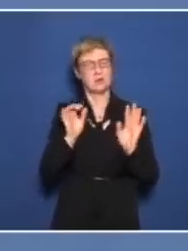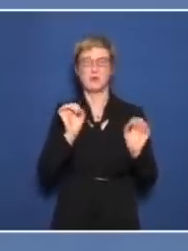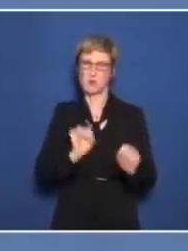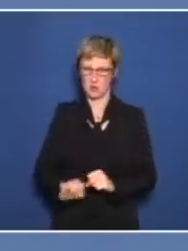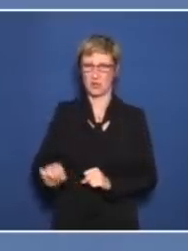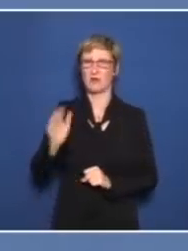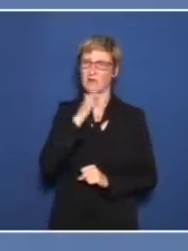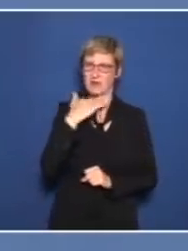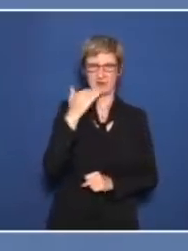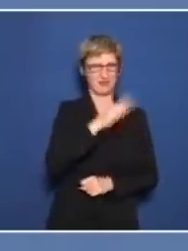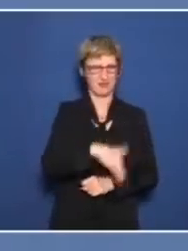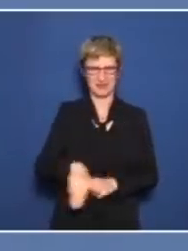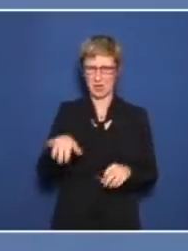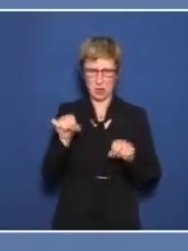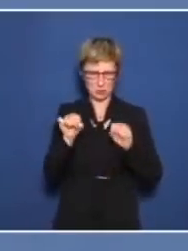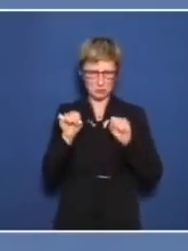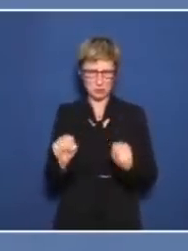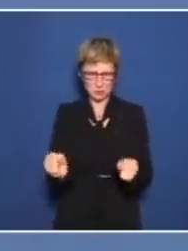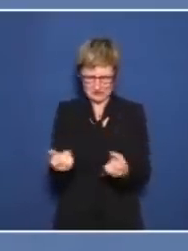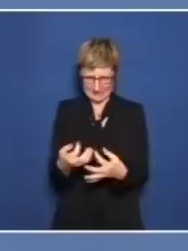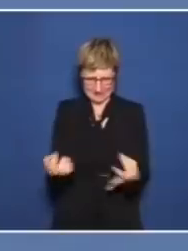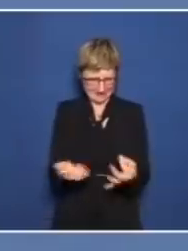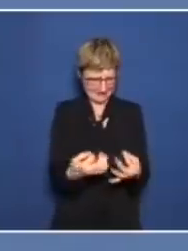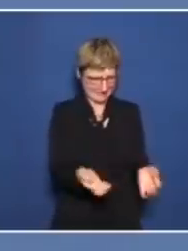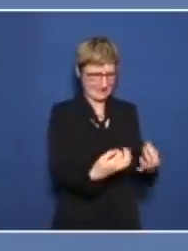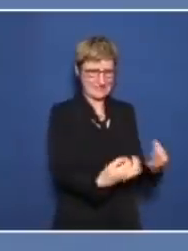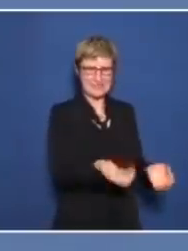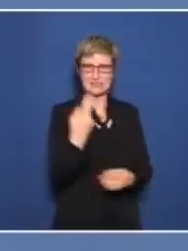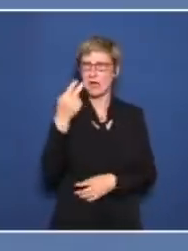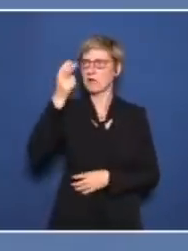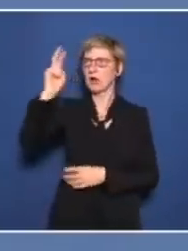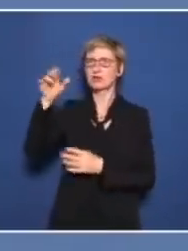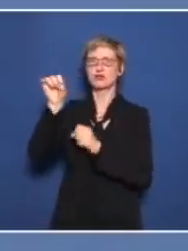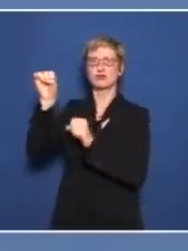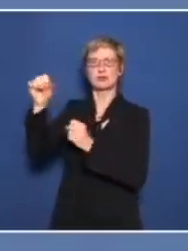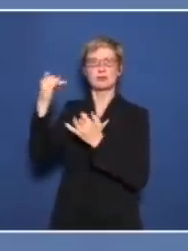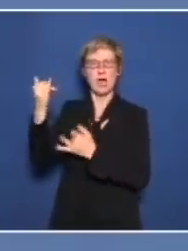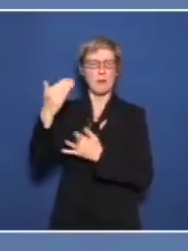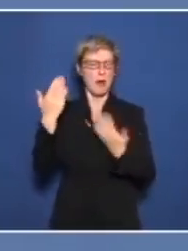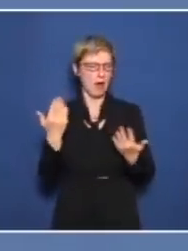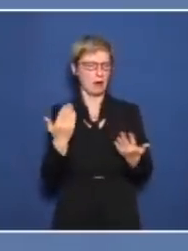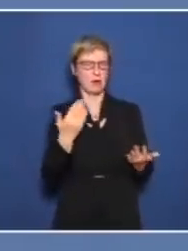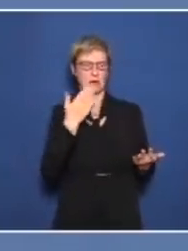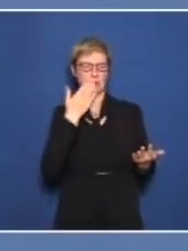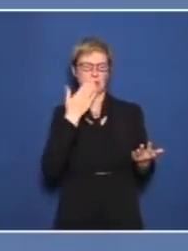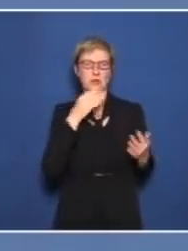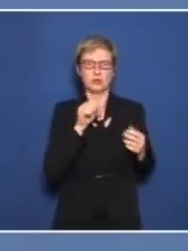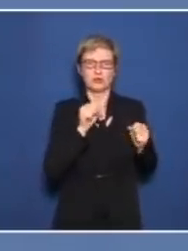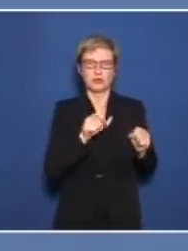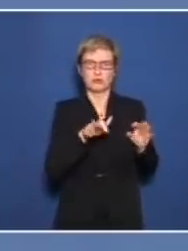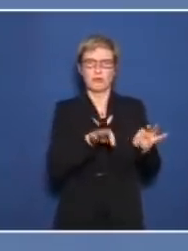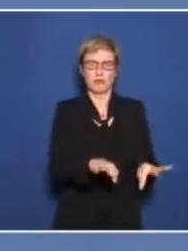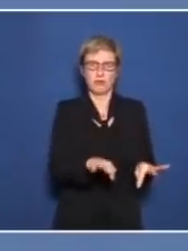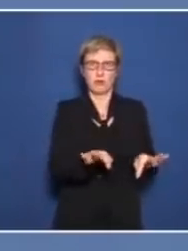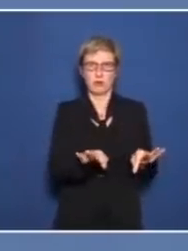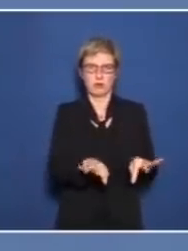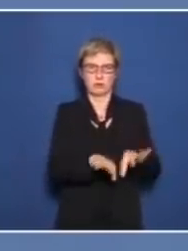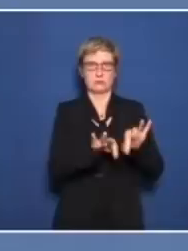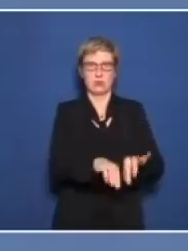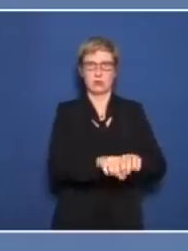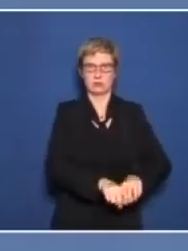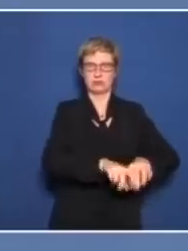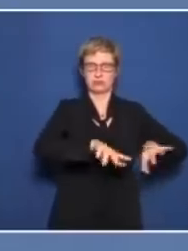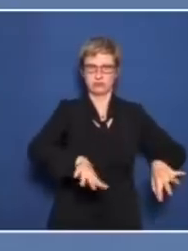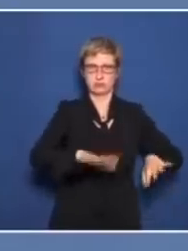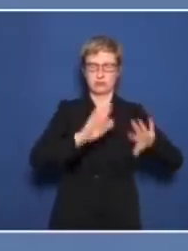viele Kinder ungeschützt sind und dann viele Erwachsene geschützt, aber dann haben wir immer noch die Kinder, die ungeschützt sind und die wären dann eben empfänglich und darum müssen wir eben auch